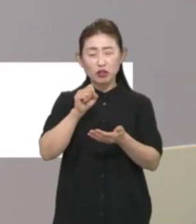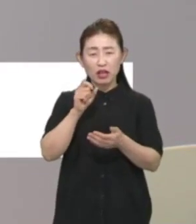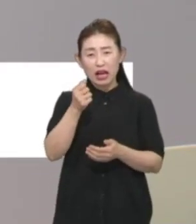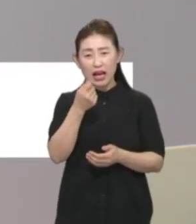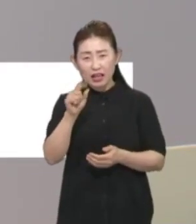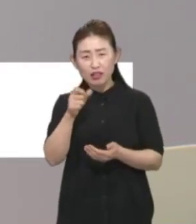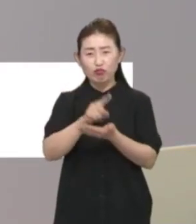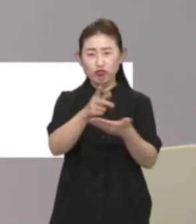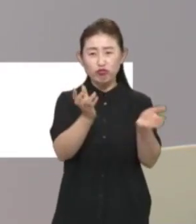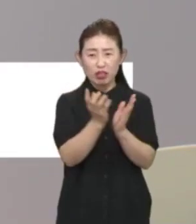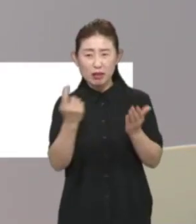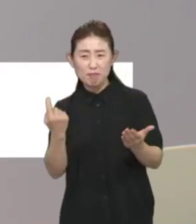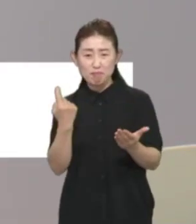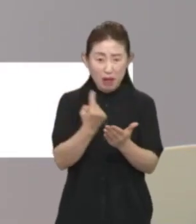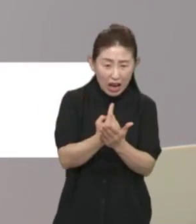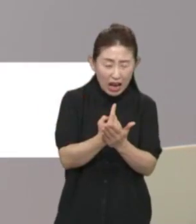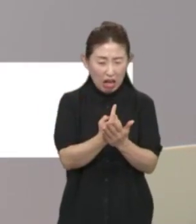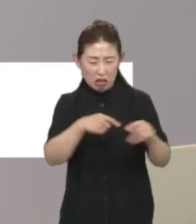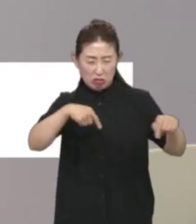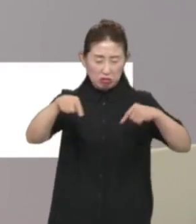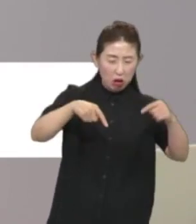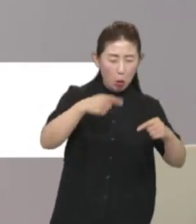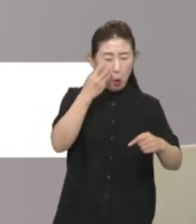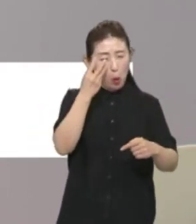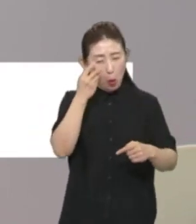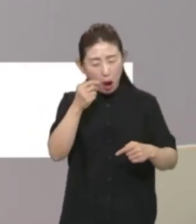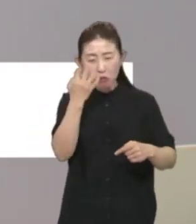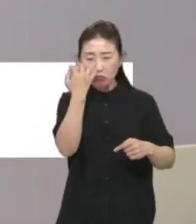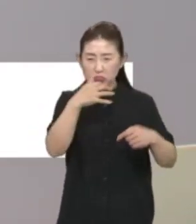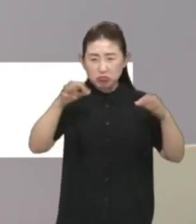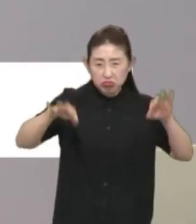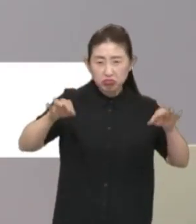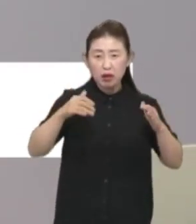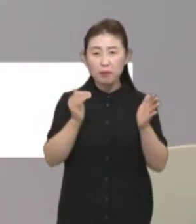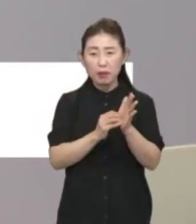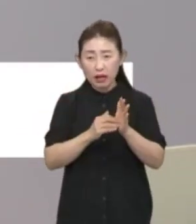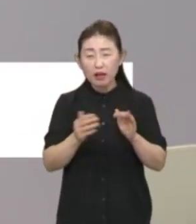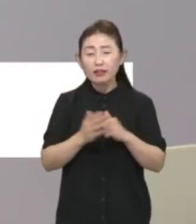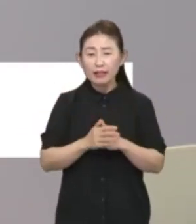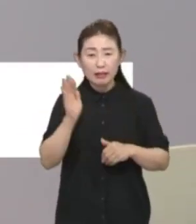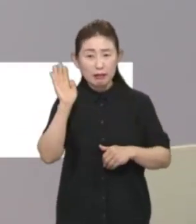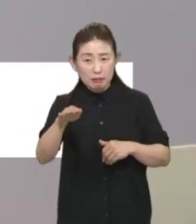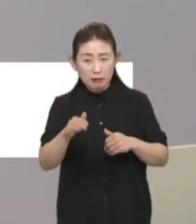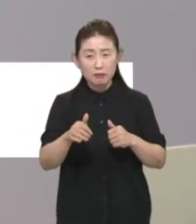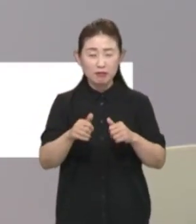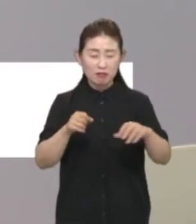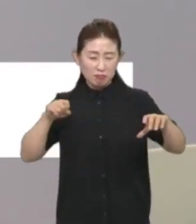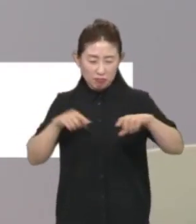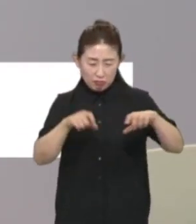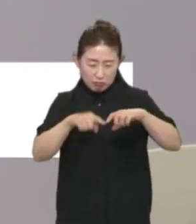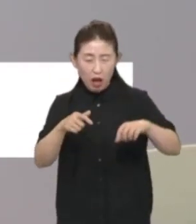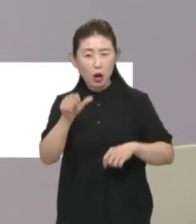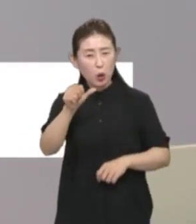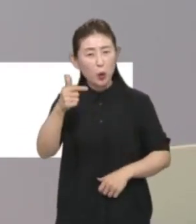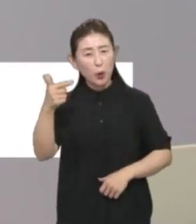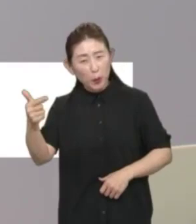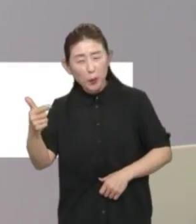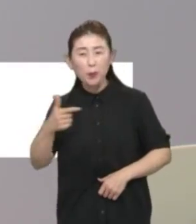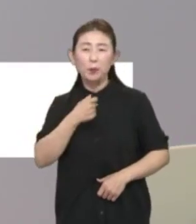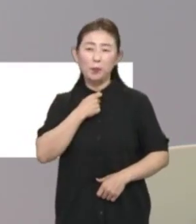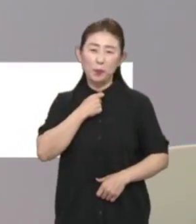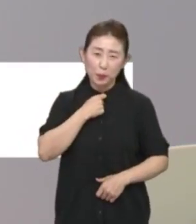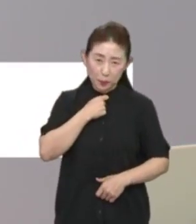good. How would say to go inside to the team. If I score five, six goal.